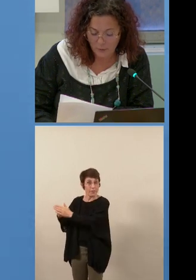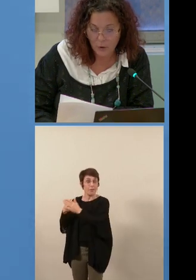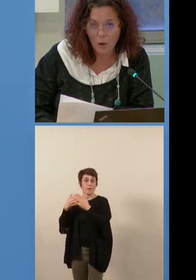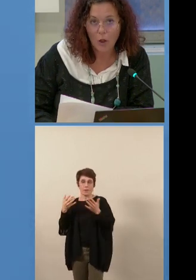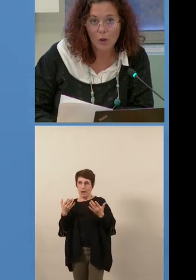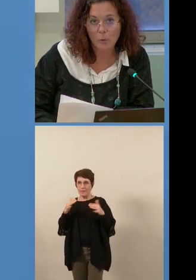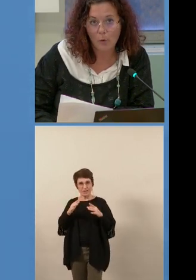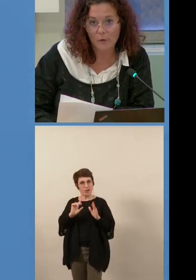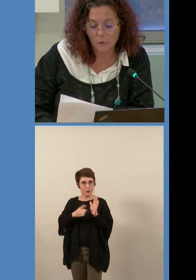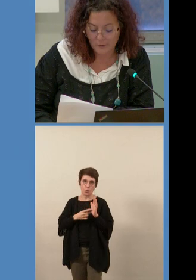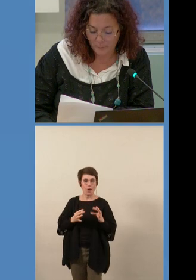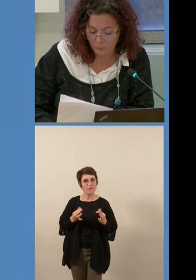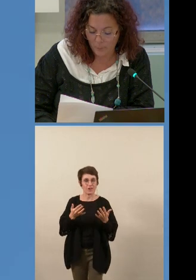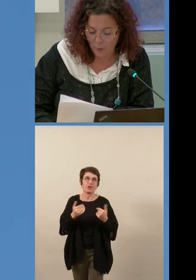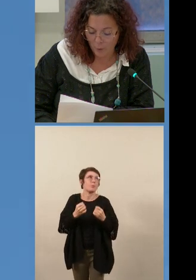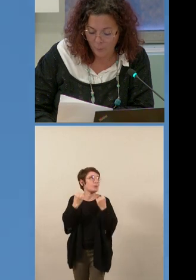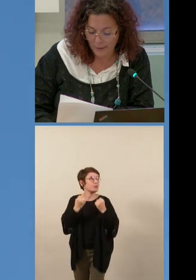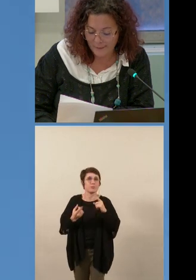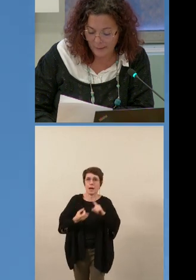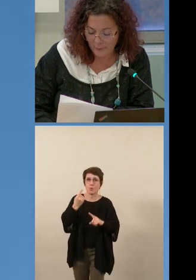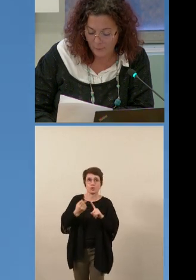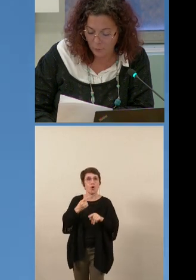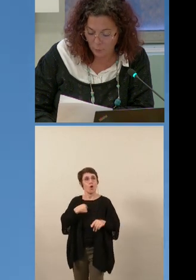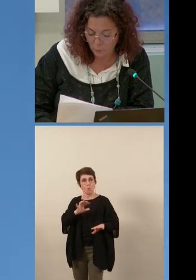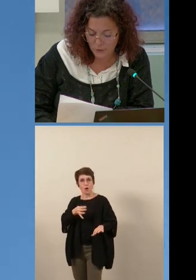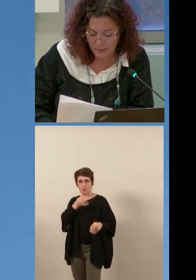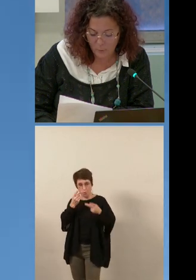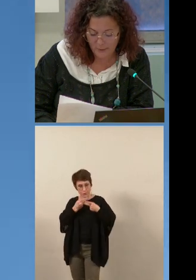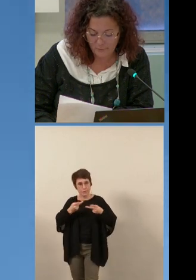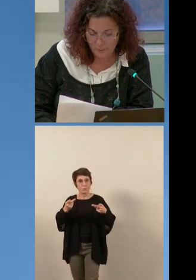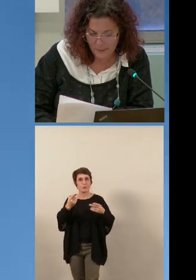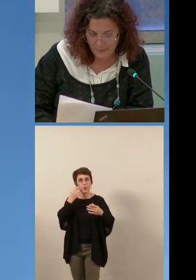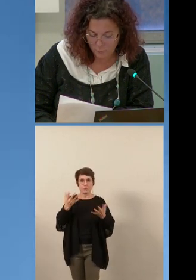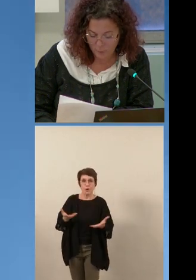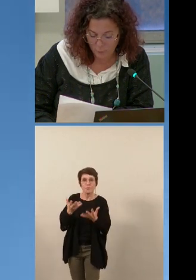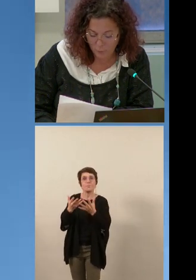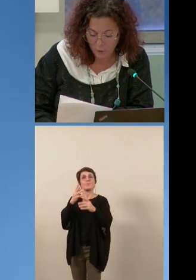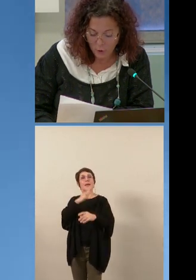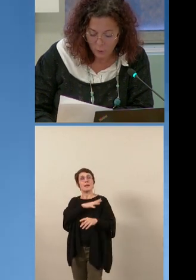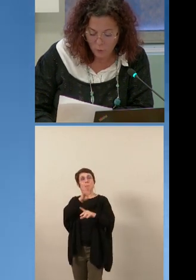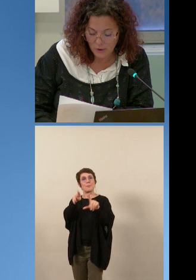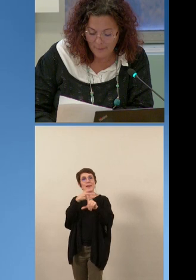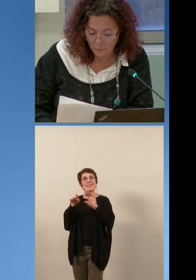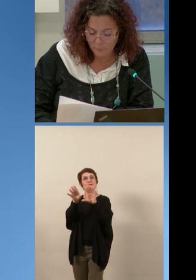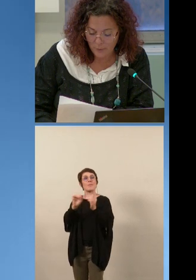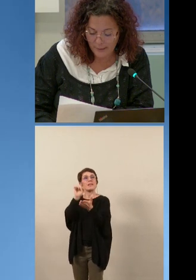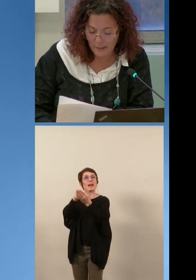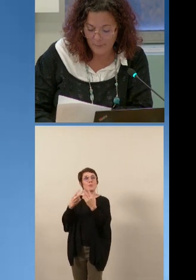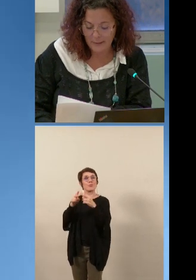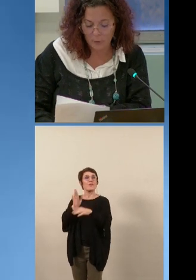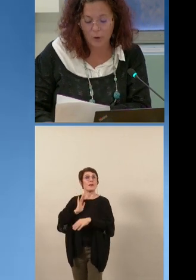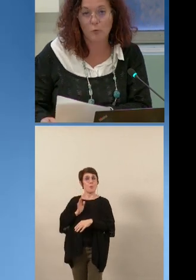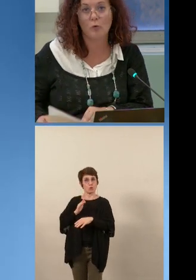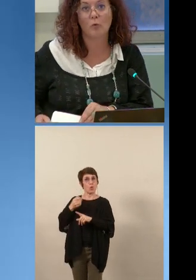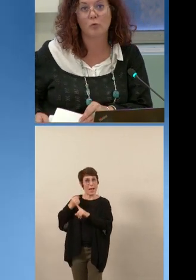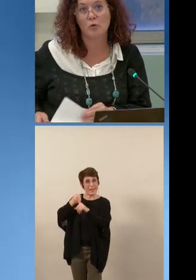fondamental je profite de cette prise de parole pour réitérer notre soutien au planning familial de Bordeaux touché par deux fois et rappelez